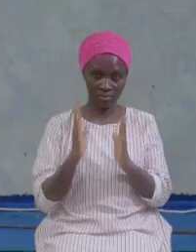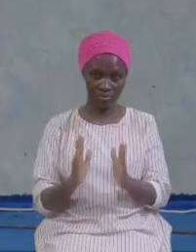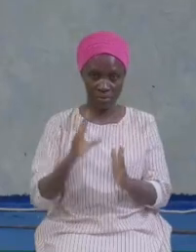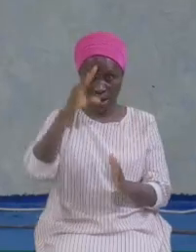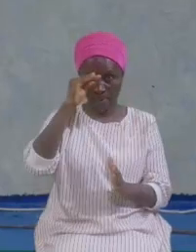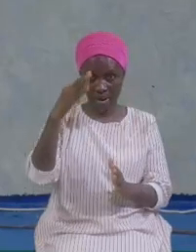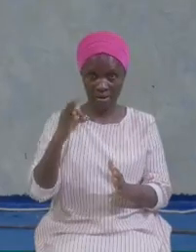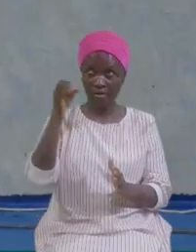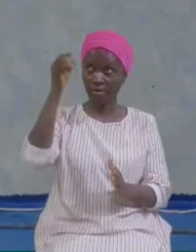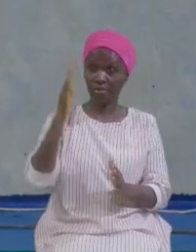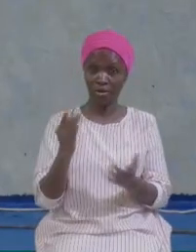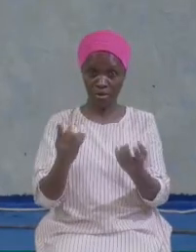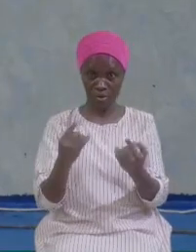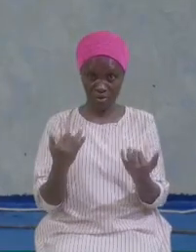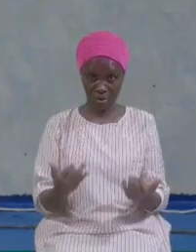nous.